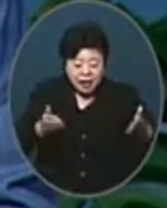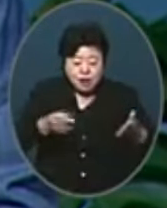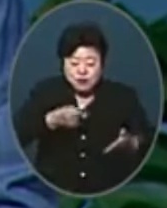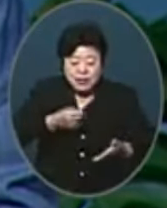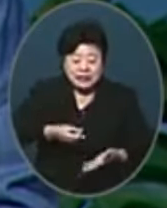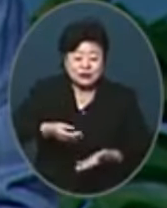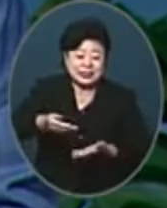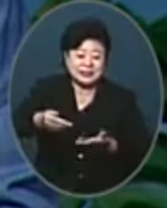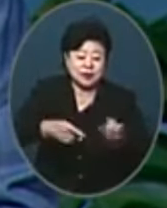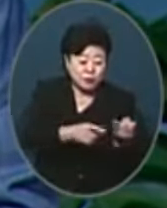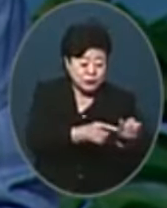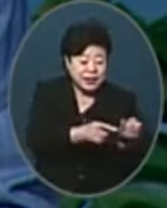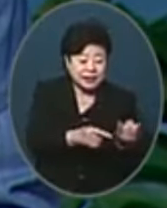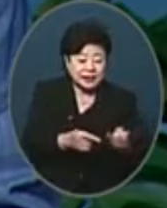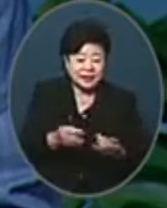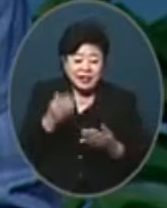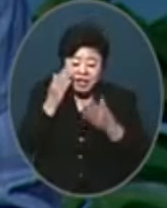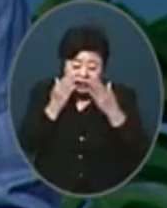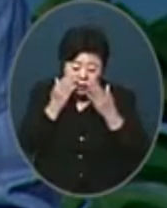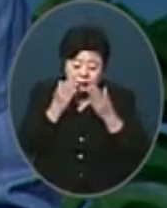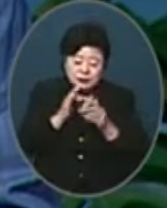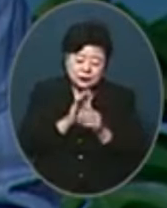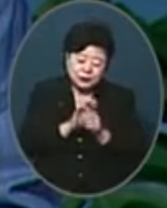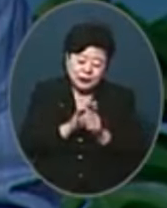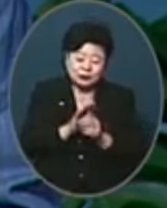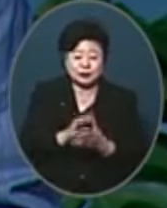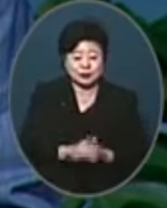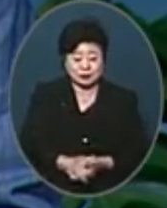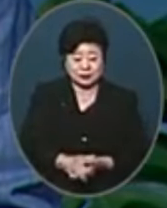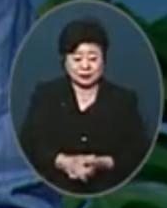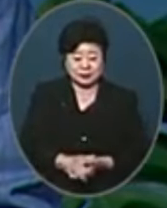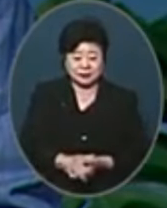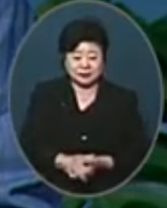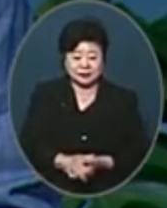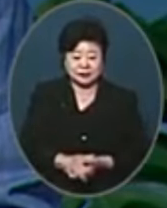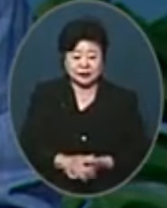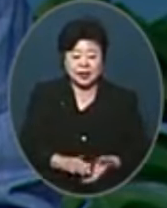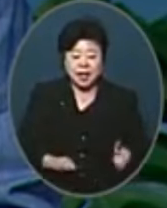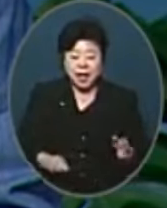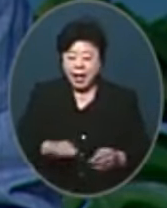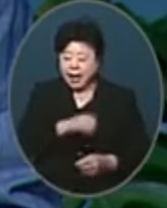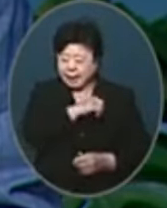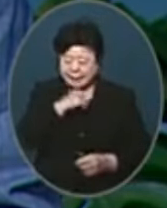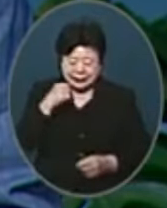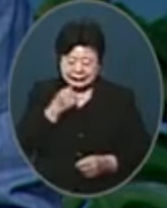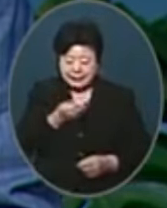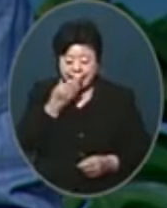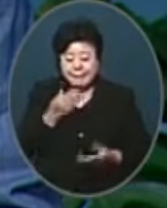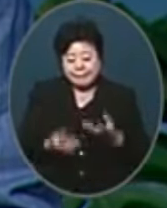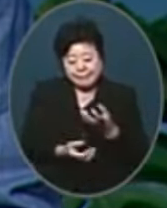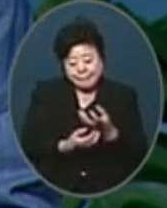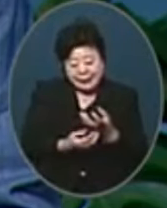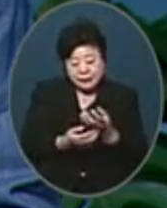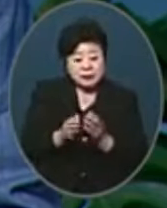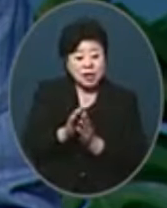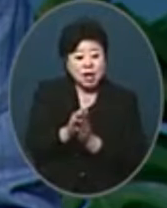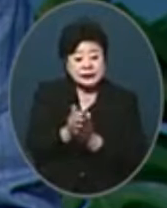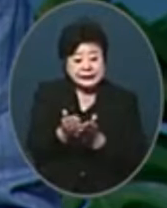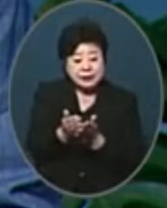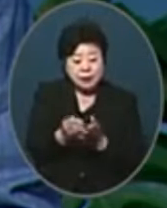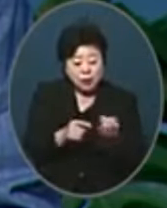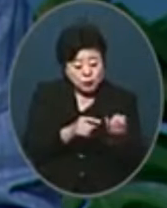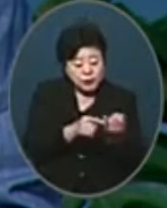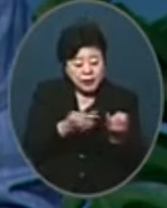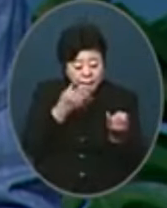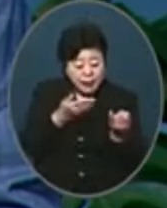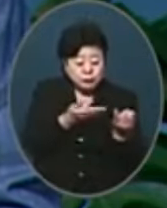세수물 떼서 와서 아내에게 얼굴 씻어주고 그 다음 밥을 지어서 직접